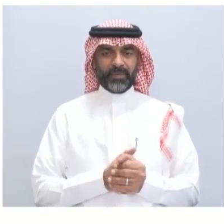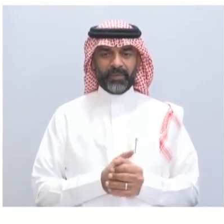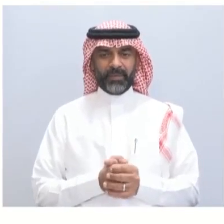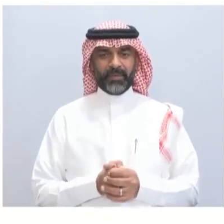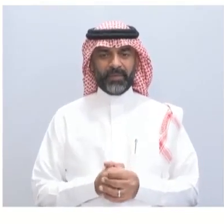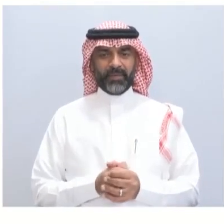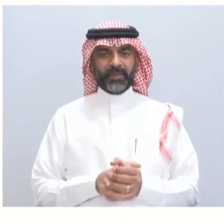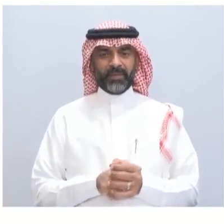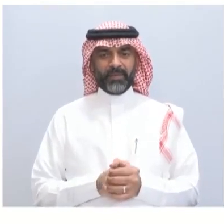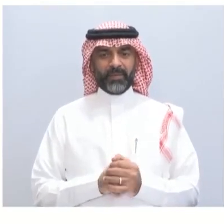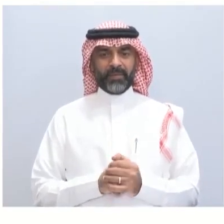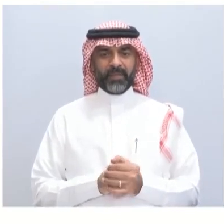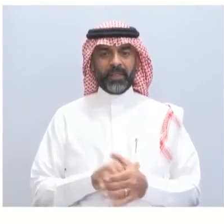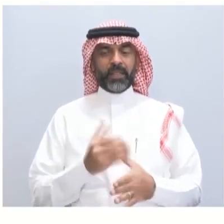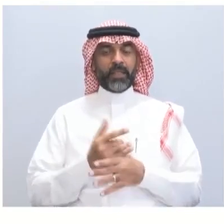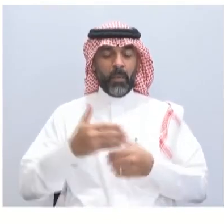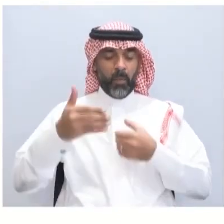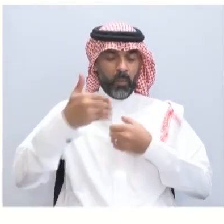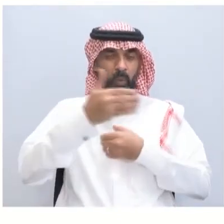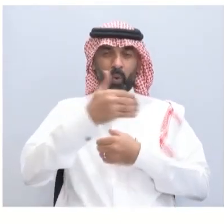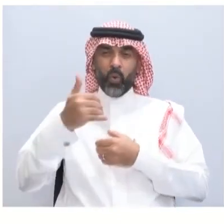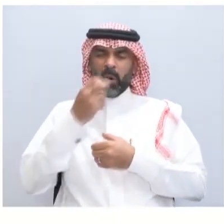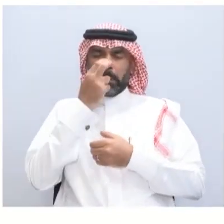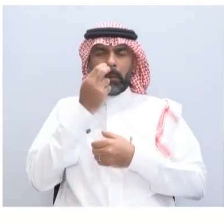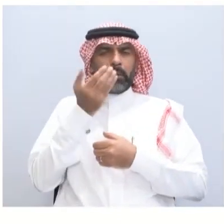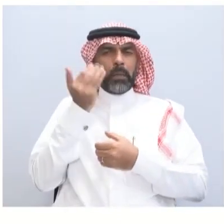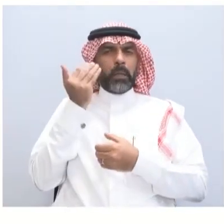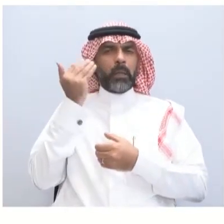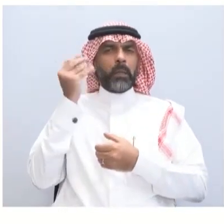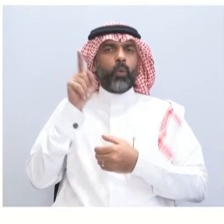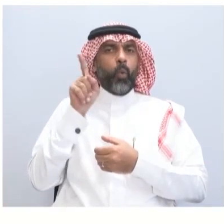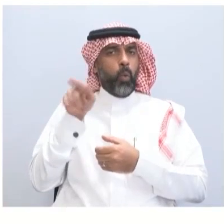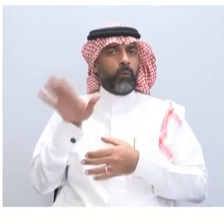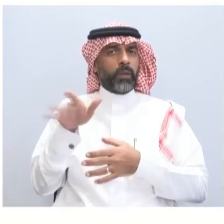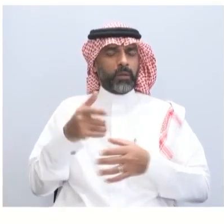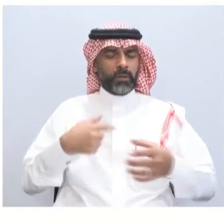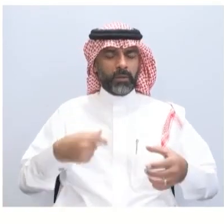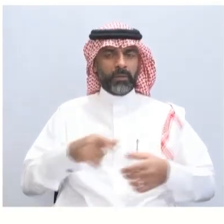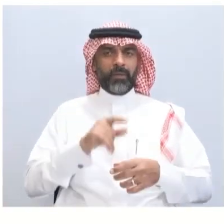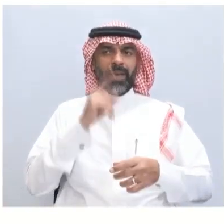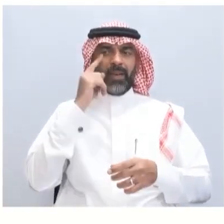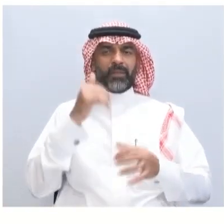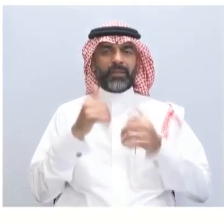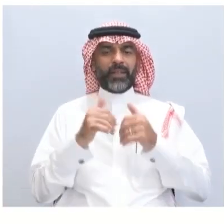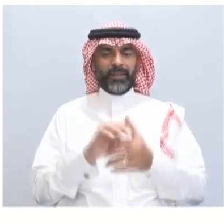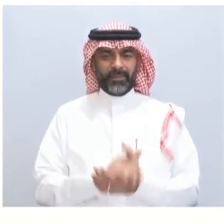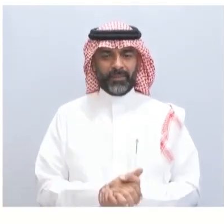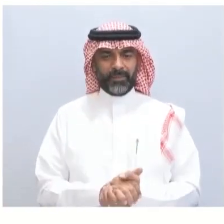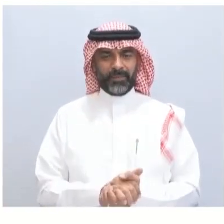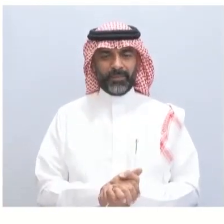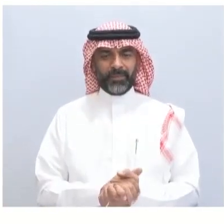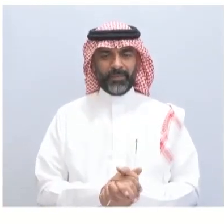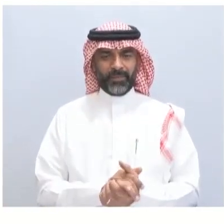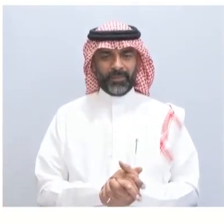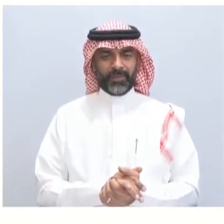الرومان واليونان الدينيه القديمه فلا بد من مرور هذا الطريق من خلال شبه الجزيره العربيه وهو